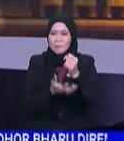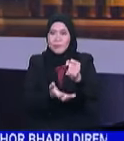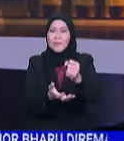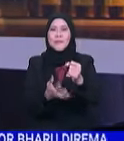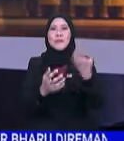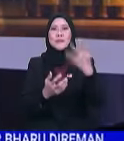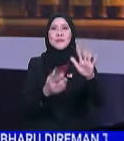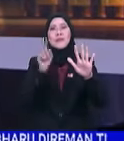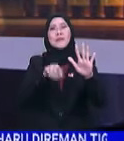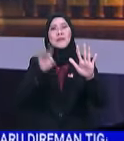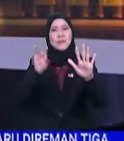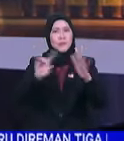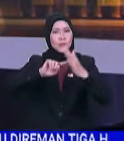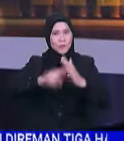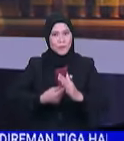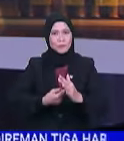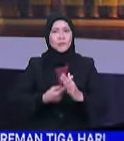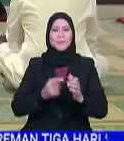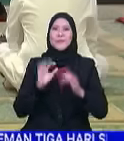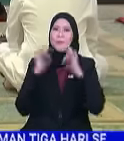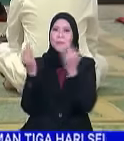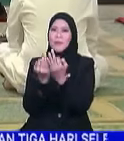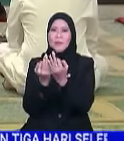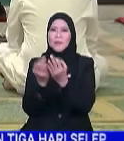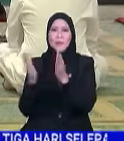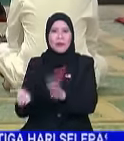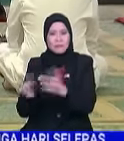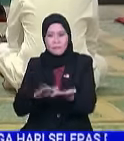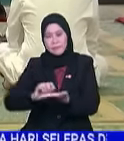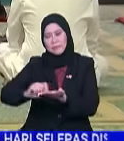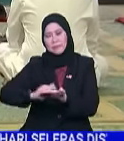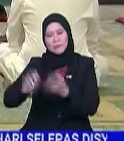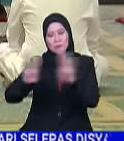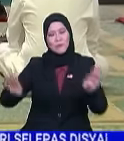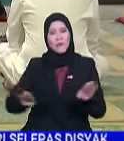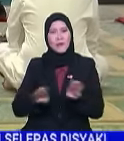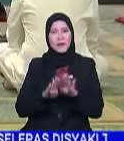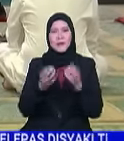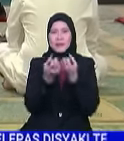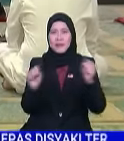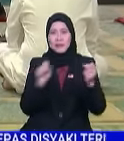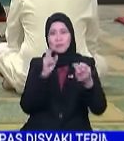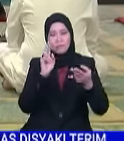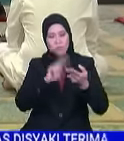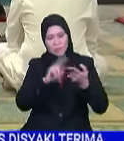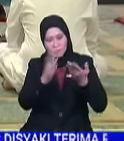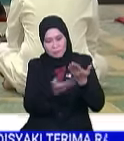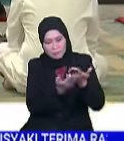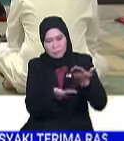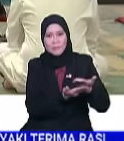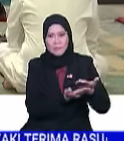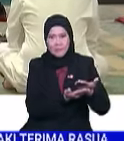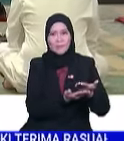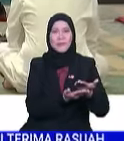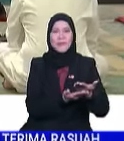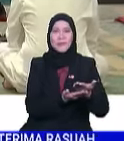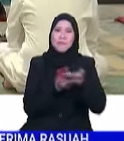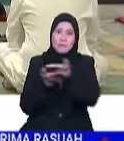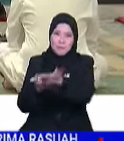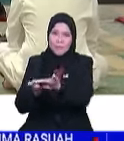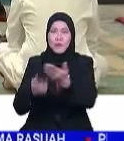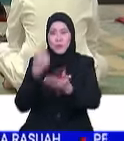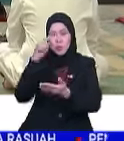Ogos ini. Jelas beliau, keluarga jenazah hanya perlu mengisi borang serta menyediakan beberapa dokumen yang diminta pihak berkaitan